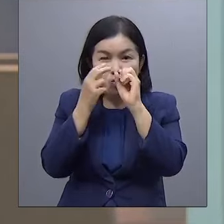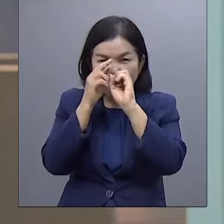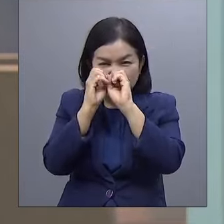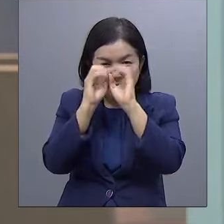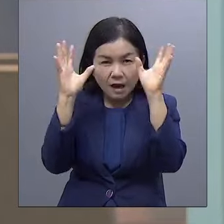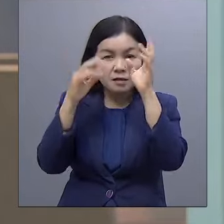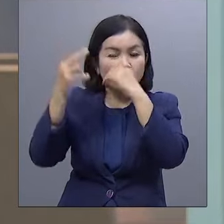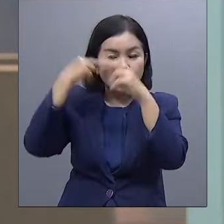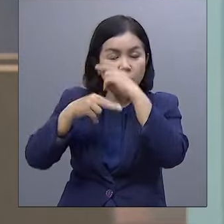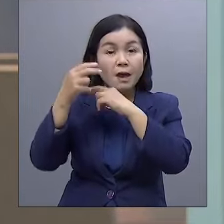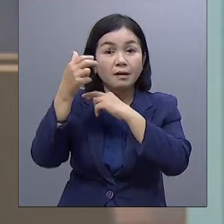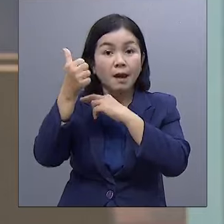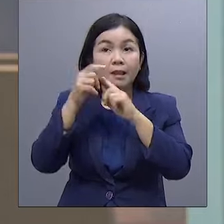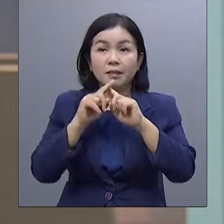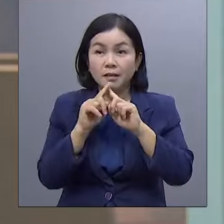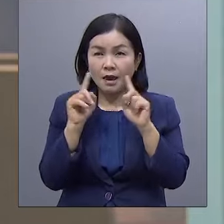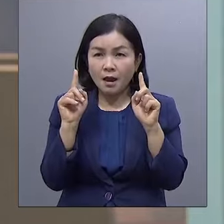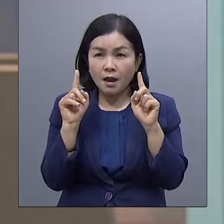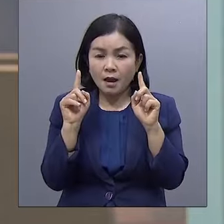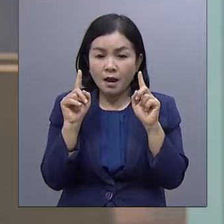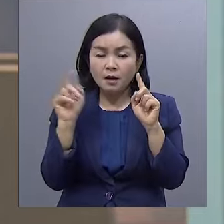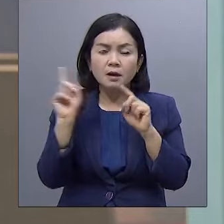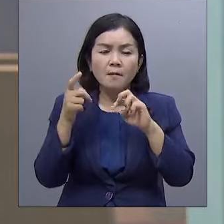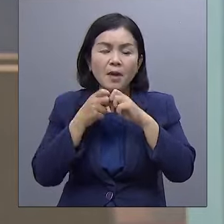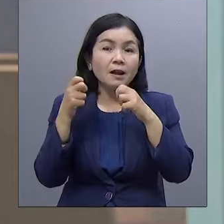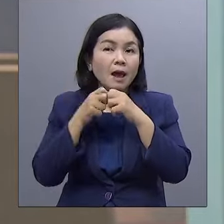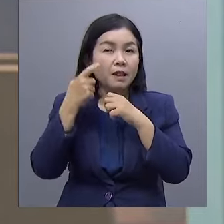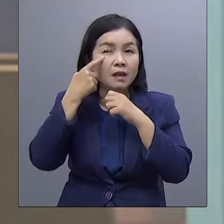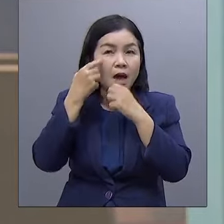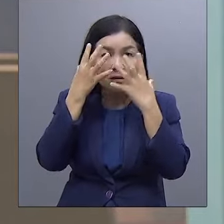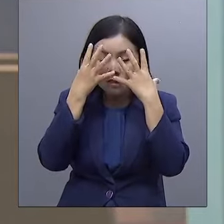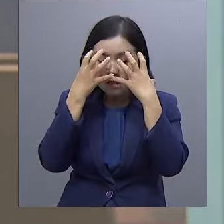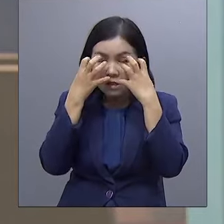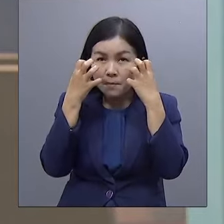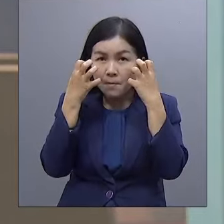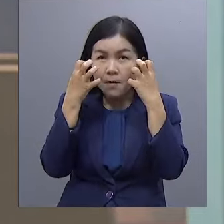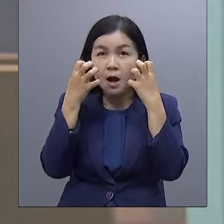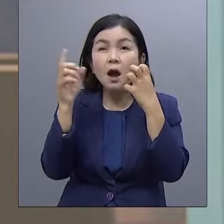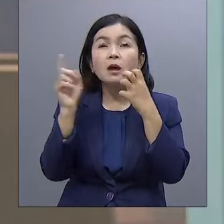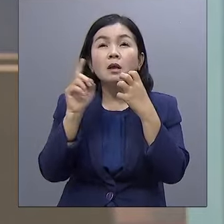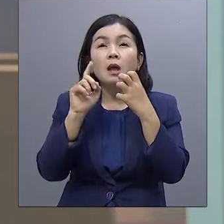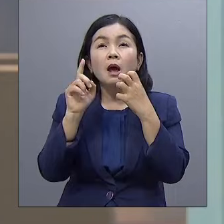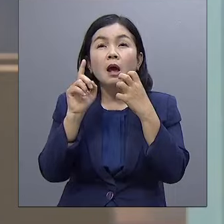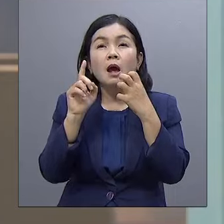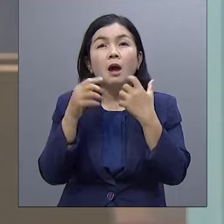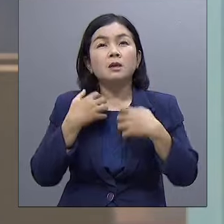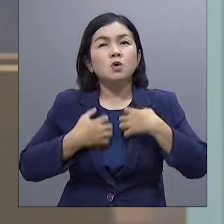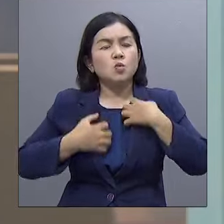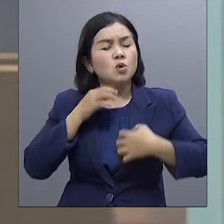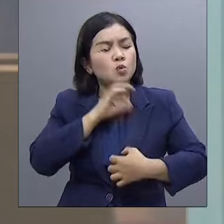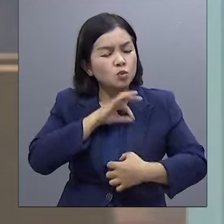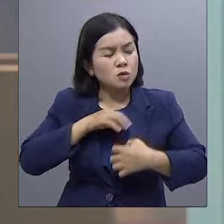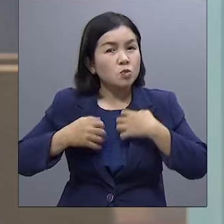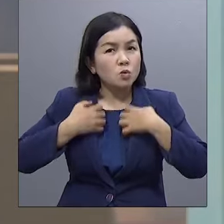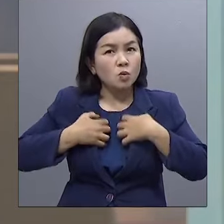ณผู้ชมแต่ทั้งนี้เนี่ยนะคะเรื่องของปัญหาวุ้นตาเสื่อมเนี่ยมันก่อให้เกิดเพียงในเรื่องของความรำคาญกระพริ